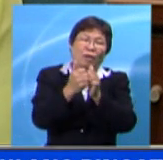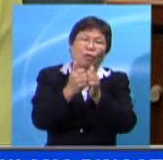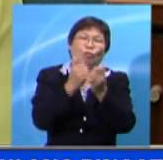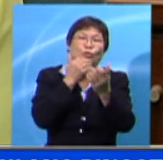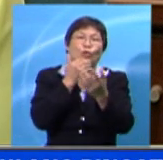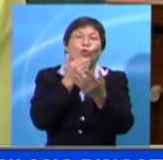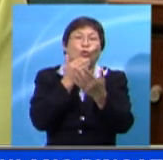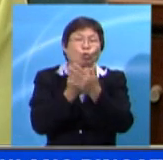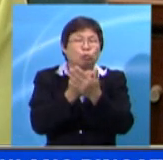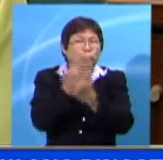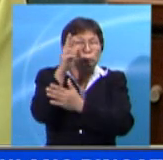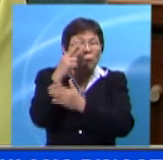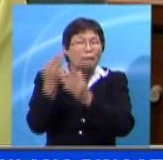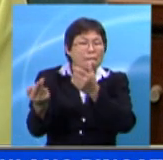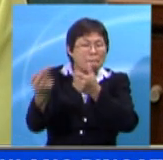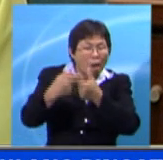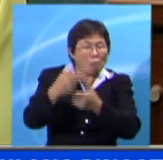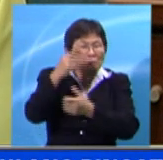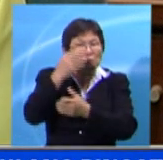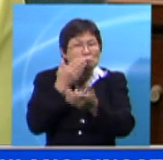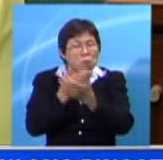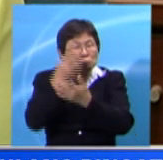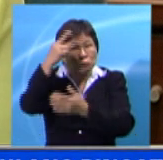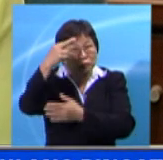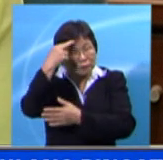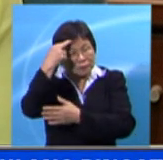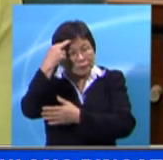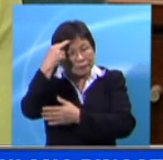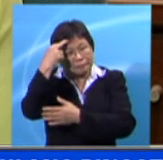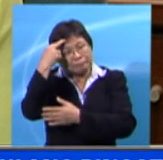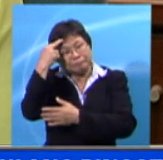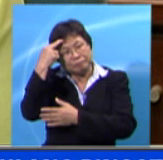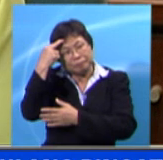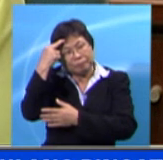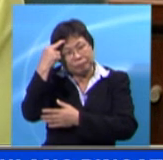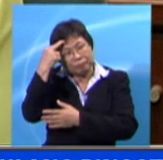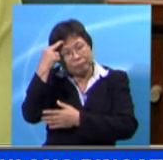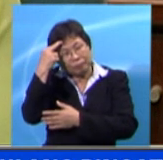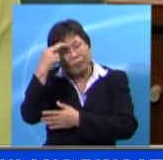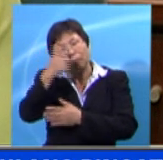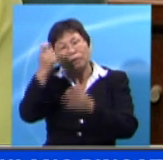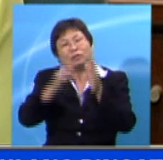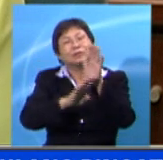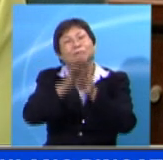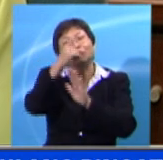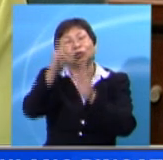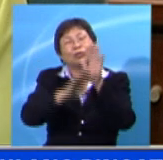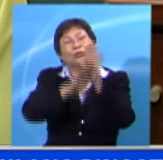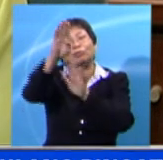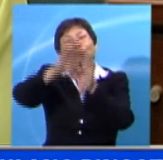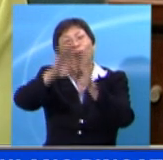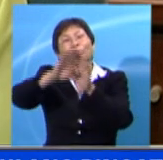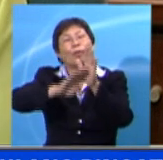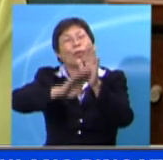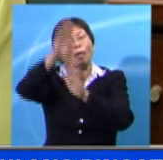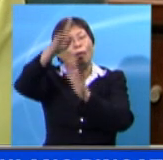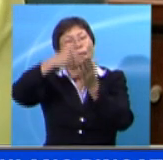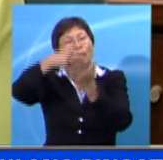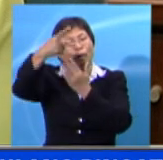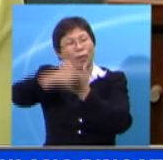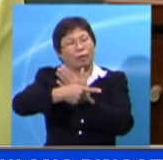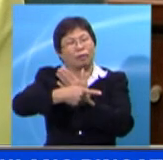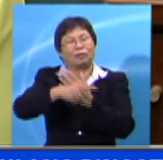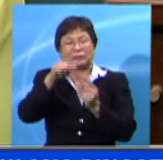Good Reason in terms of the Development Program of those